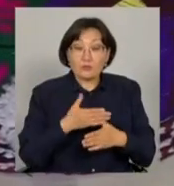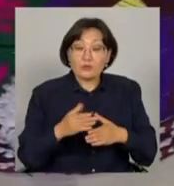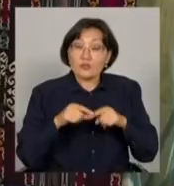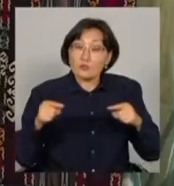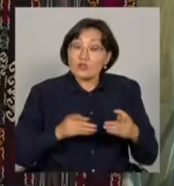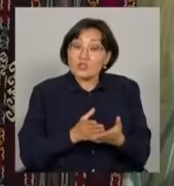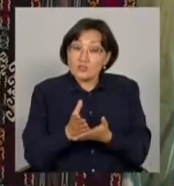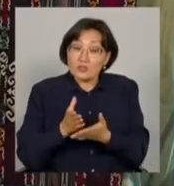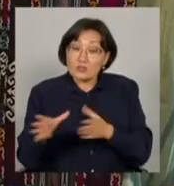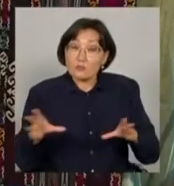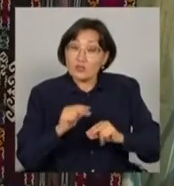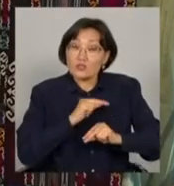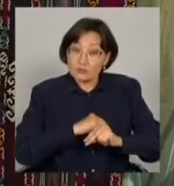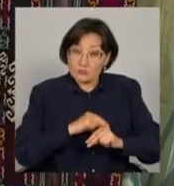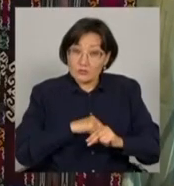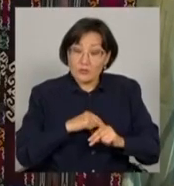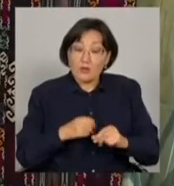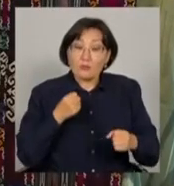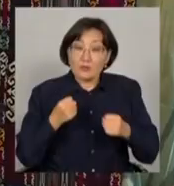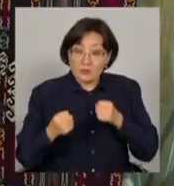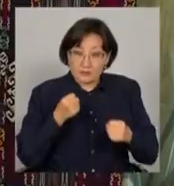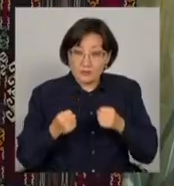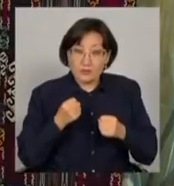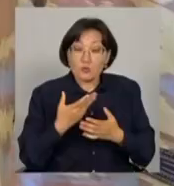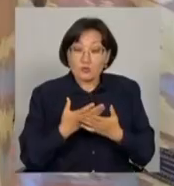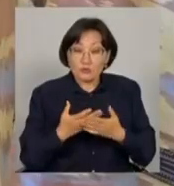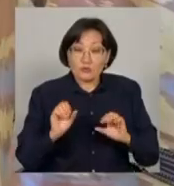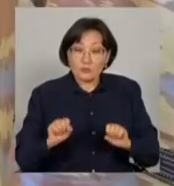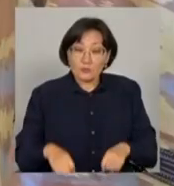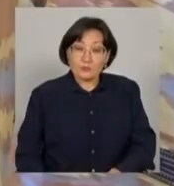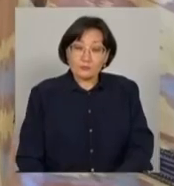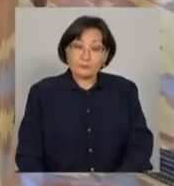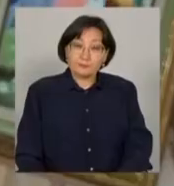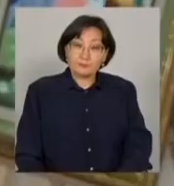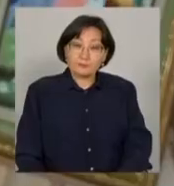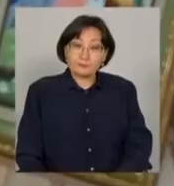түрлі саланың ынтымақтастықта бекігенін көрсетсе керек.